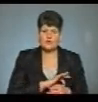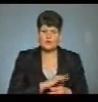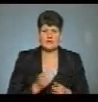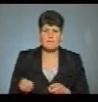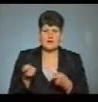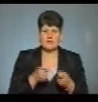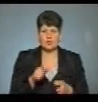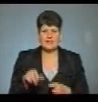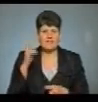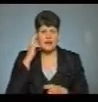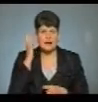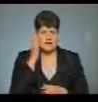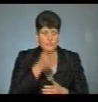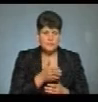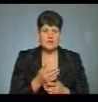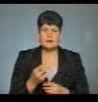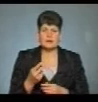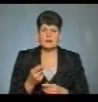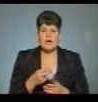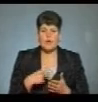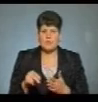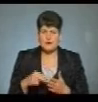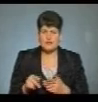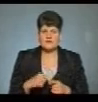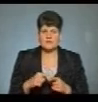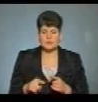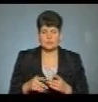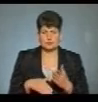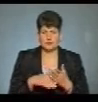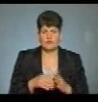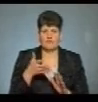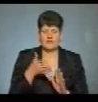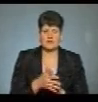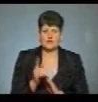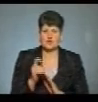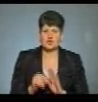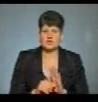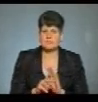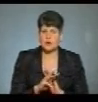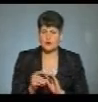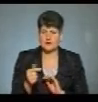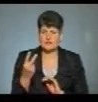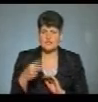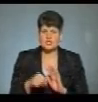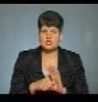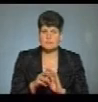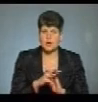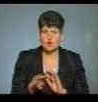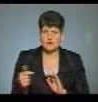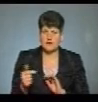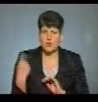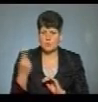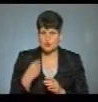Києва. За словами Віктора Овчарука, на придбання швидких витратили 106 мільйонів гривень. 26 мільйонів гривень з